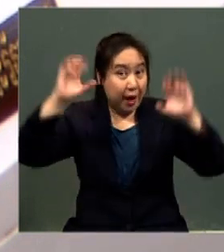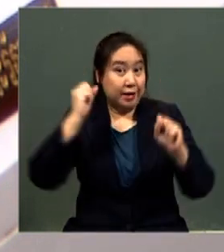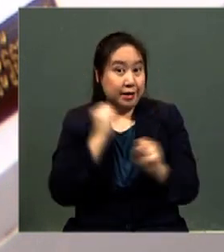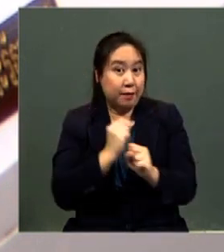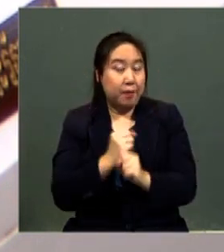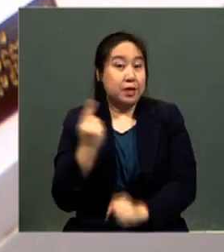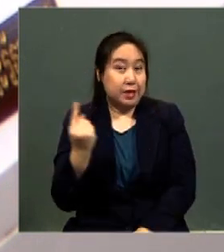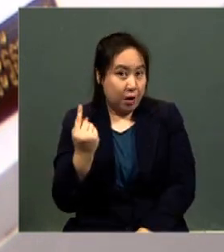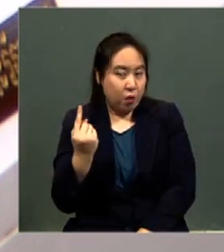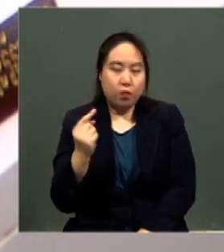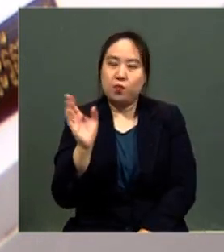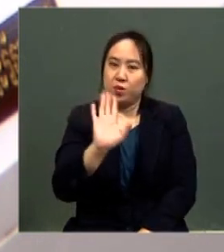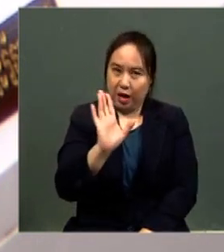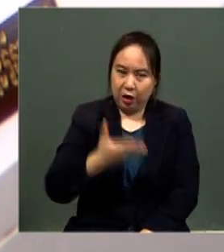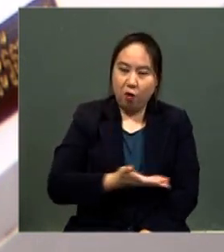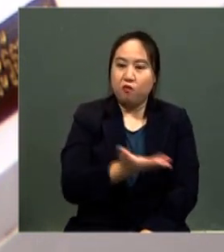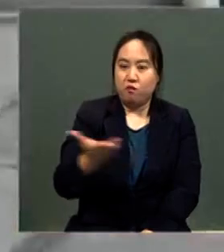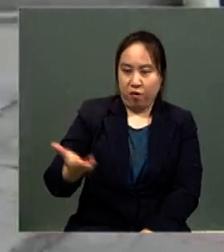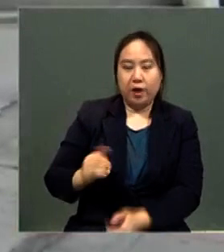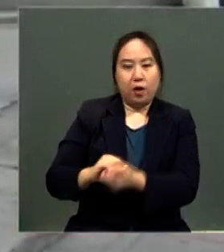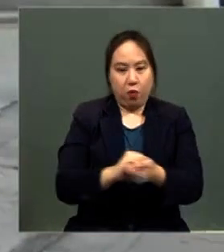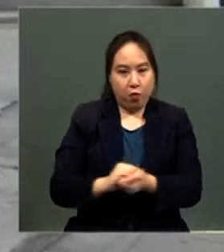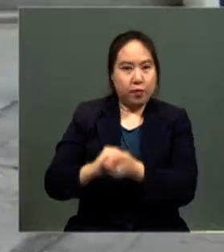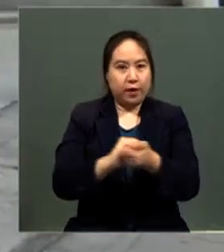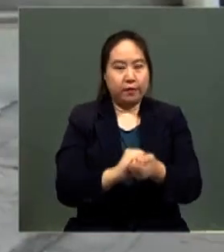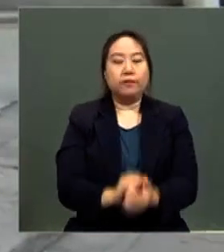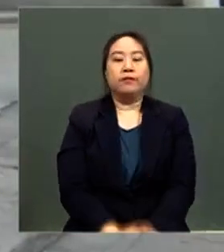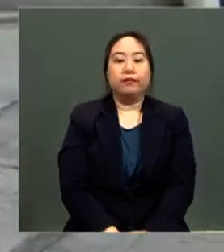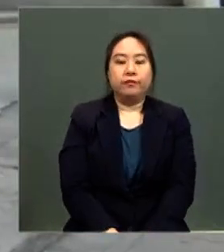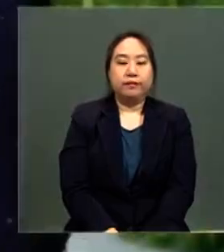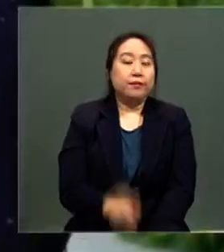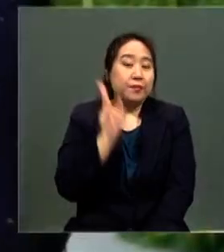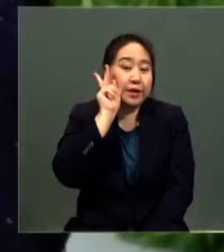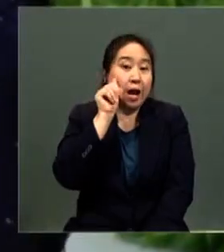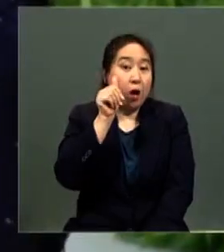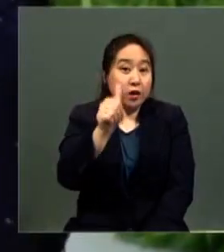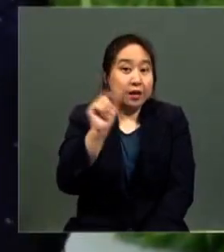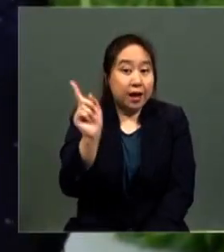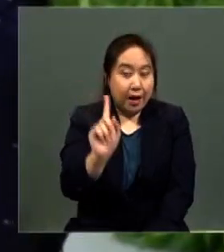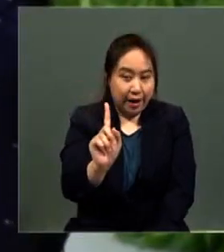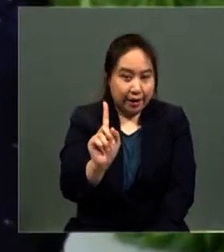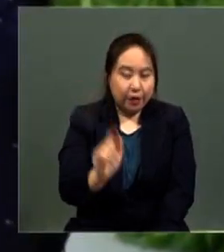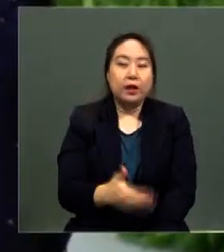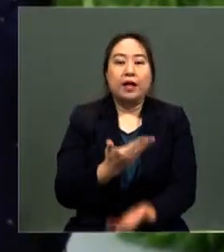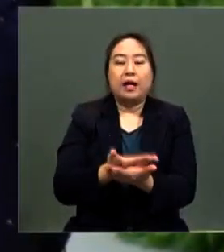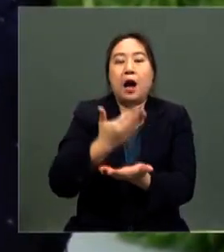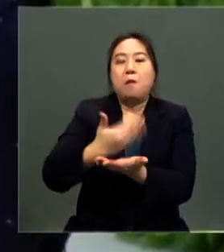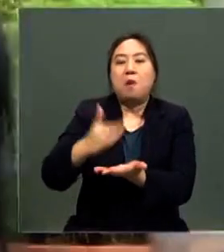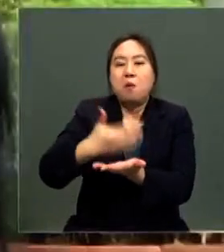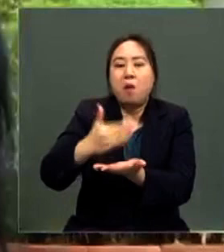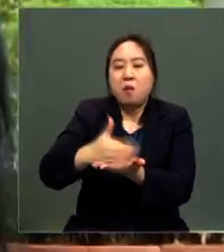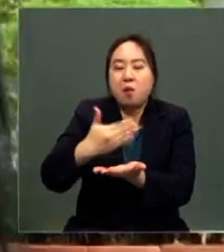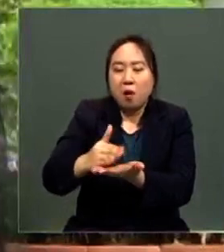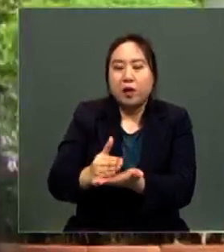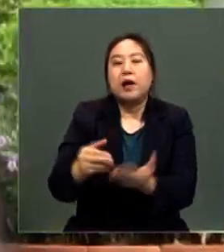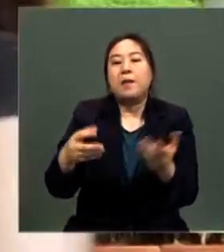แต่เป็นการร่วมมือร่วมใจของทุกภาคส่วน ข่าวดีอีกเรื่องคือมาตรการพักชำระหนี้ให้กับกลุ่มธุร